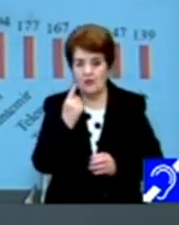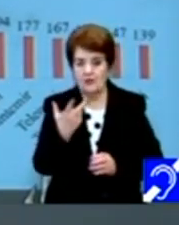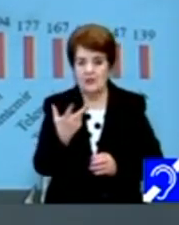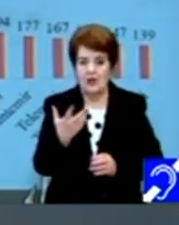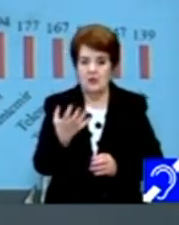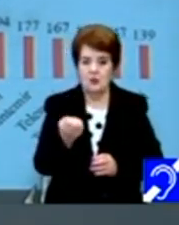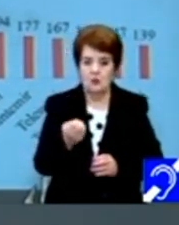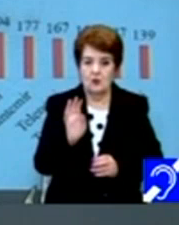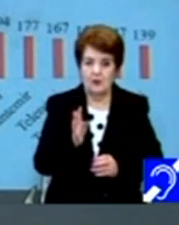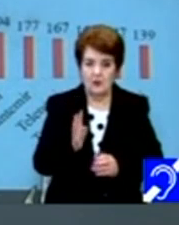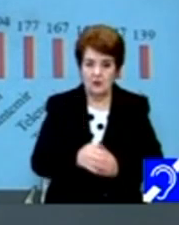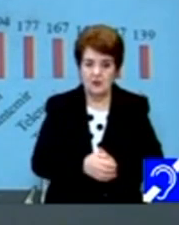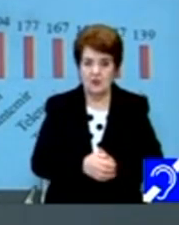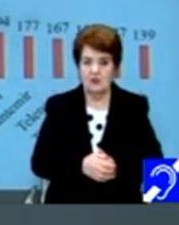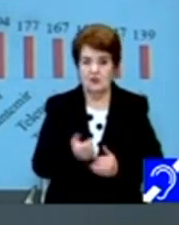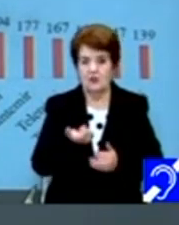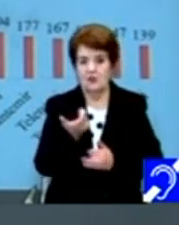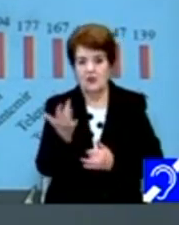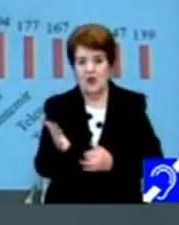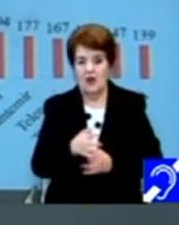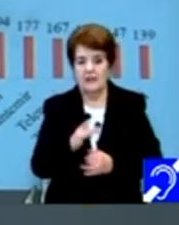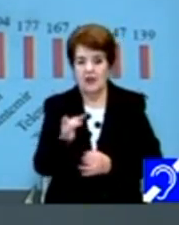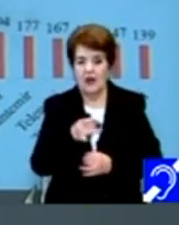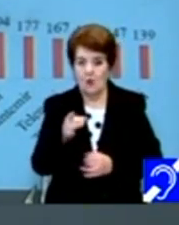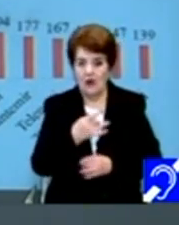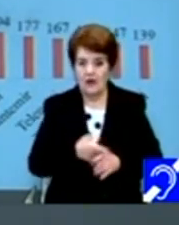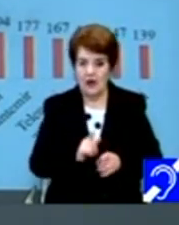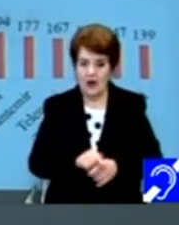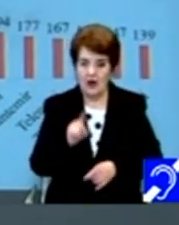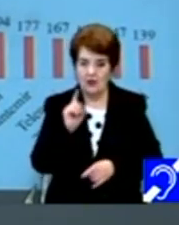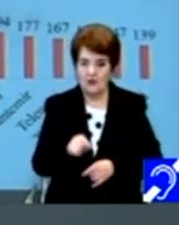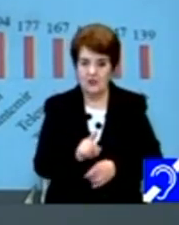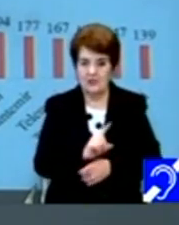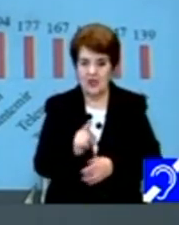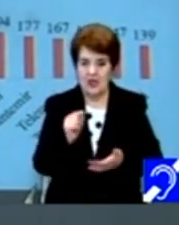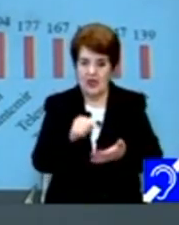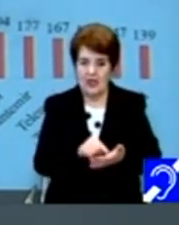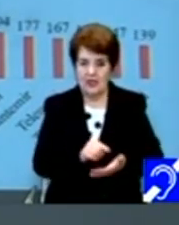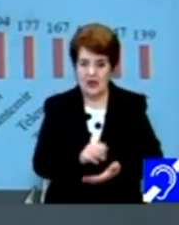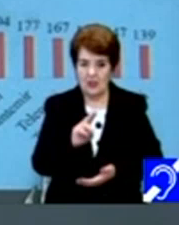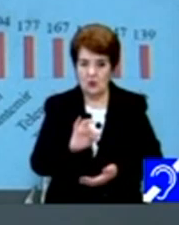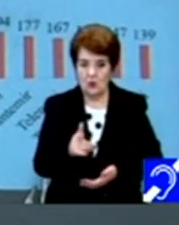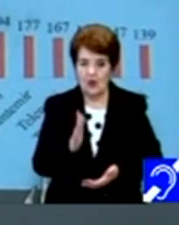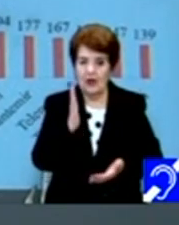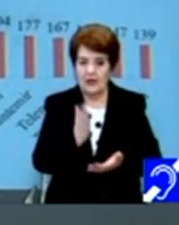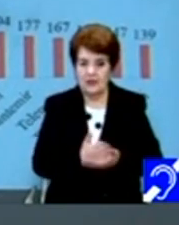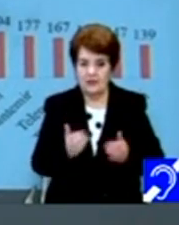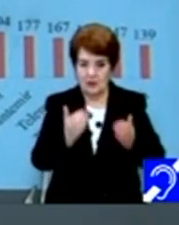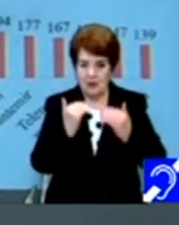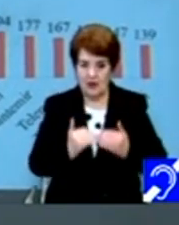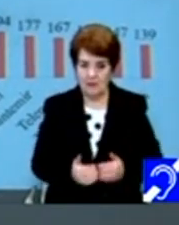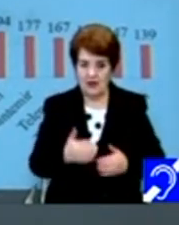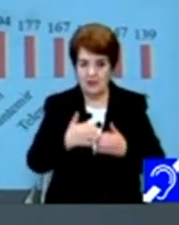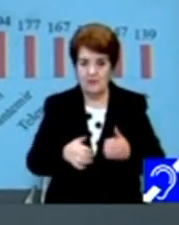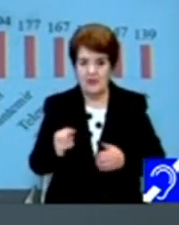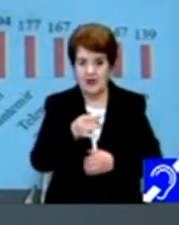540 și încă un șir de raioane în care acest indicator, deși este mai mic decât media